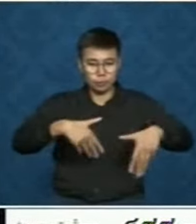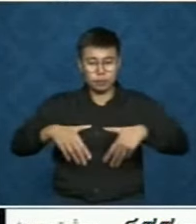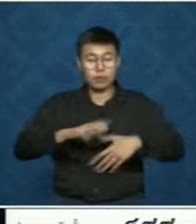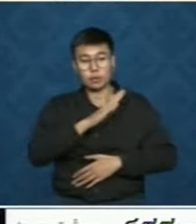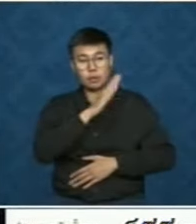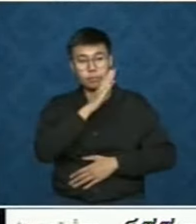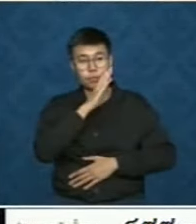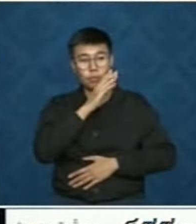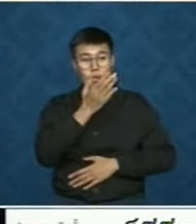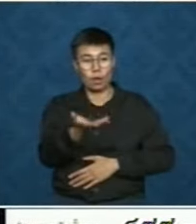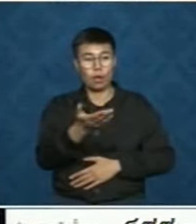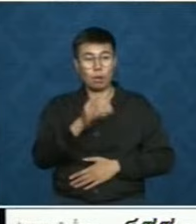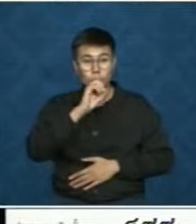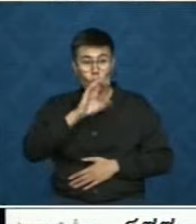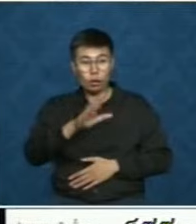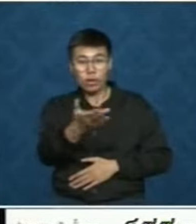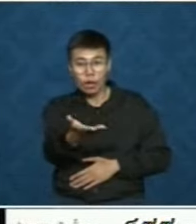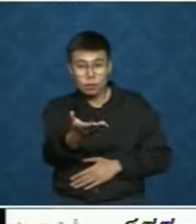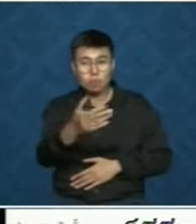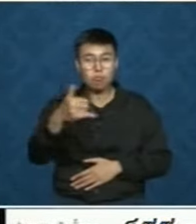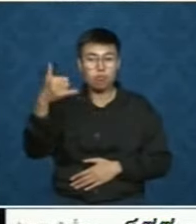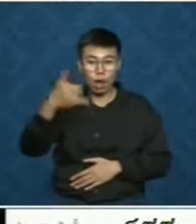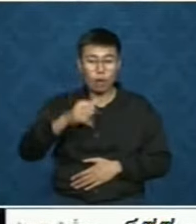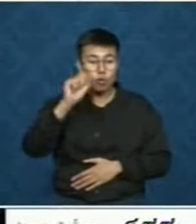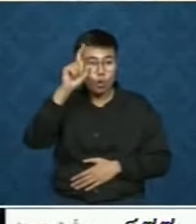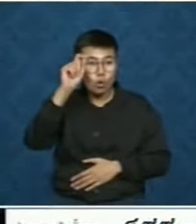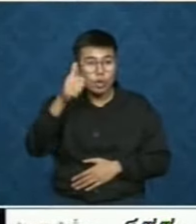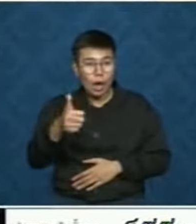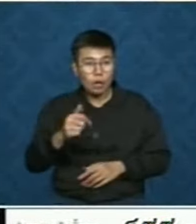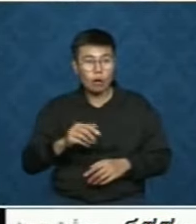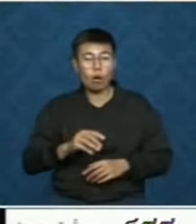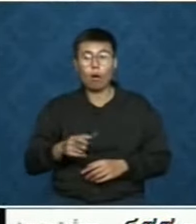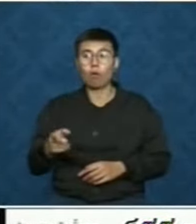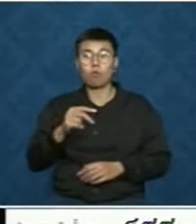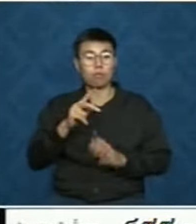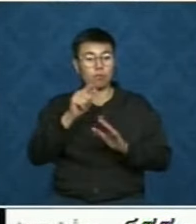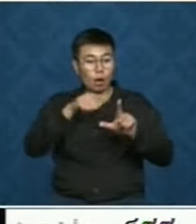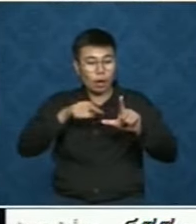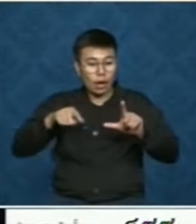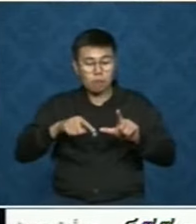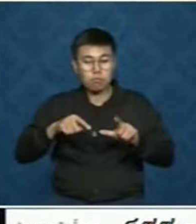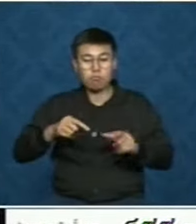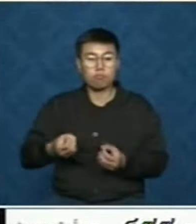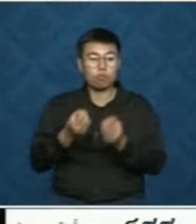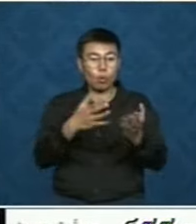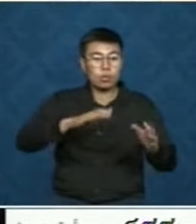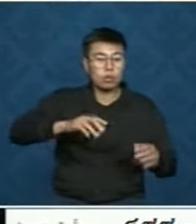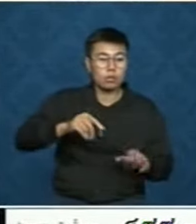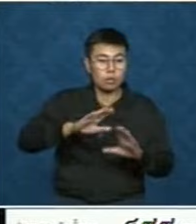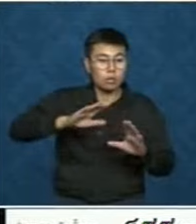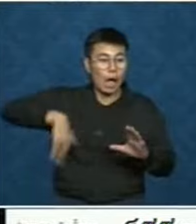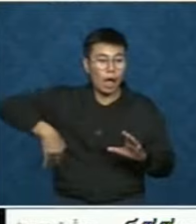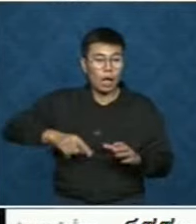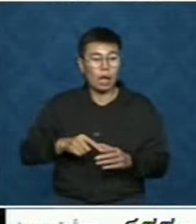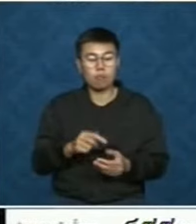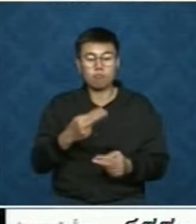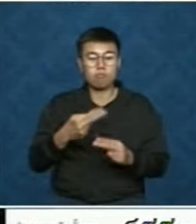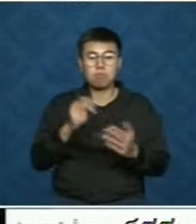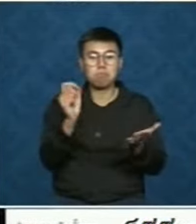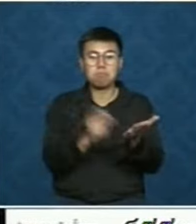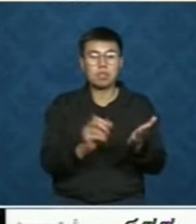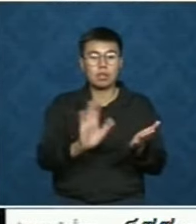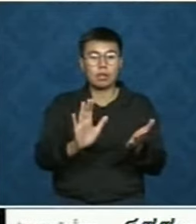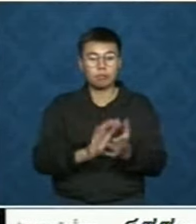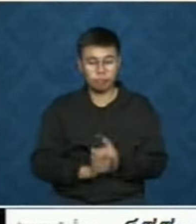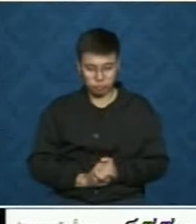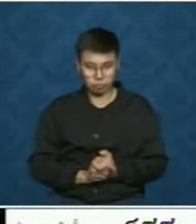แต่ถ้าจะท่านจะบอกว่าของท่านเข้ามาเร่งด่วนได้แต่ของเราโส่งช้าเองไม่เซ็นผมว่าแบบแบบนี้ไม่ไม่สมเหตุสมผลครับท่านประธานขอบคุณ